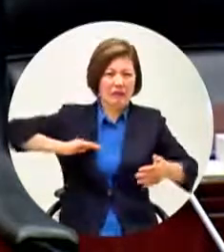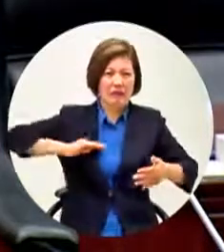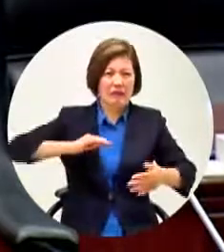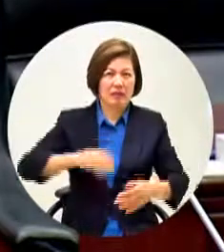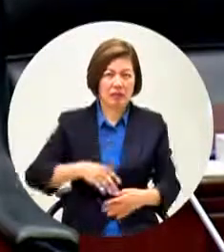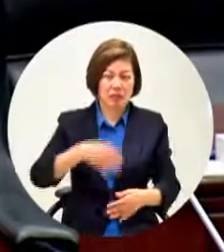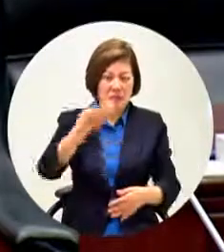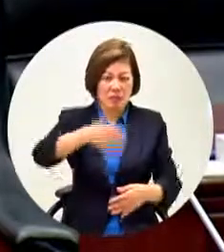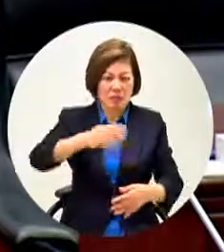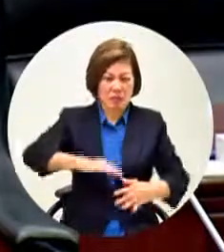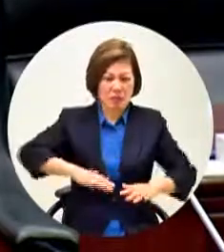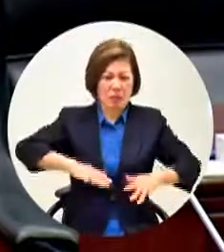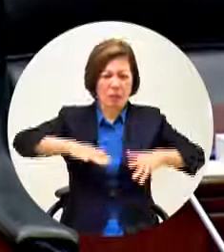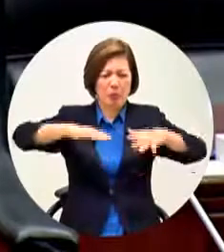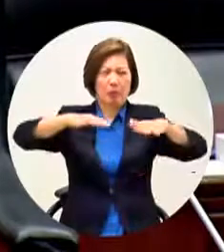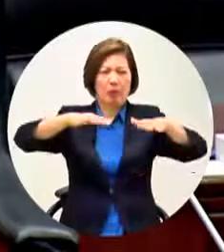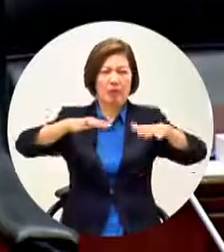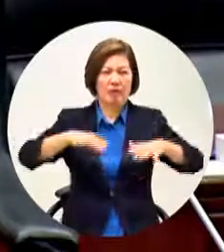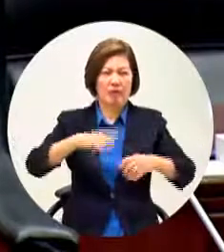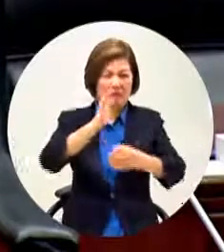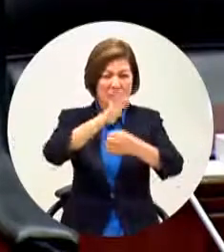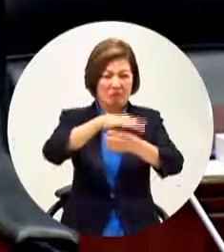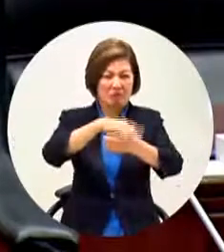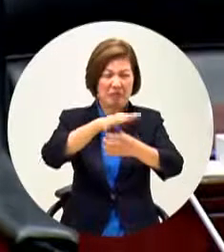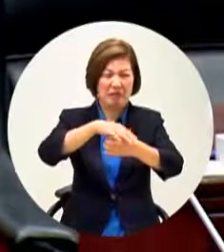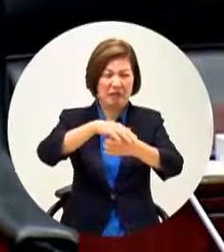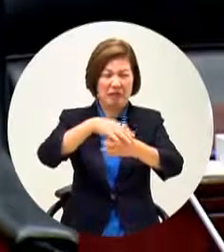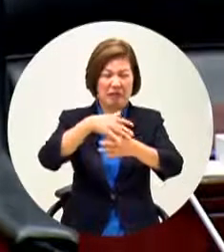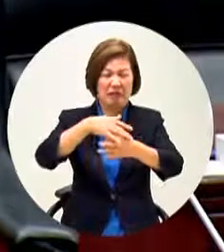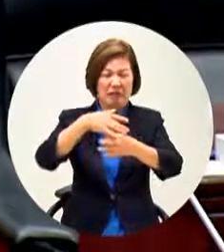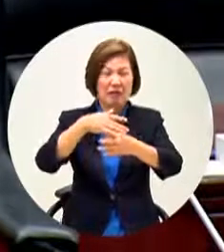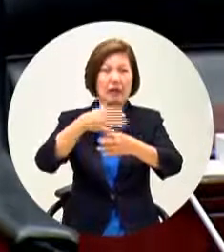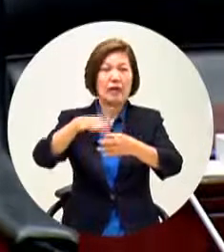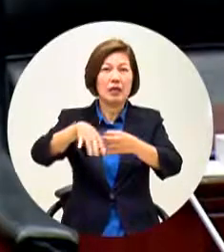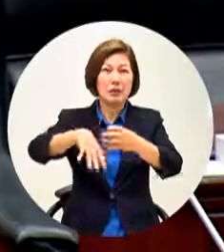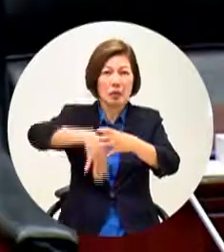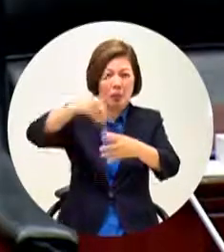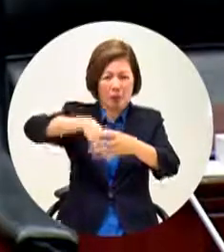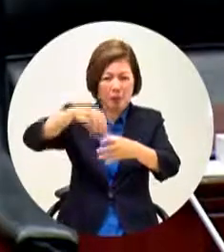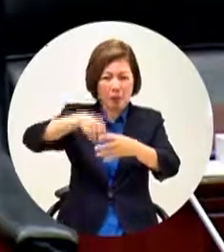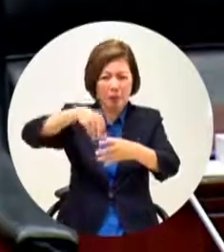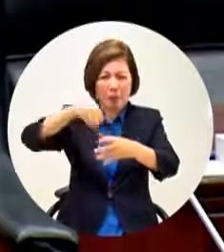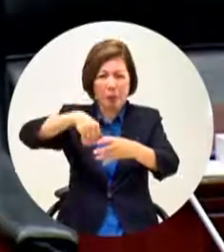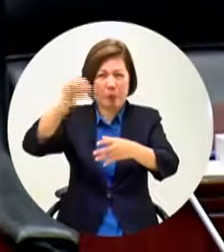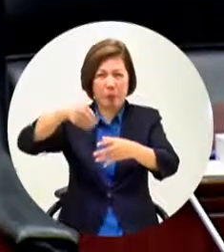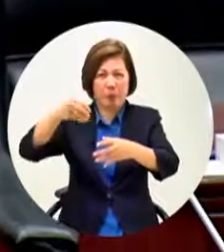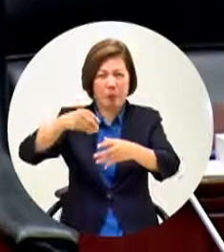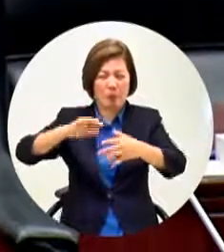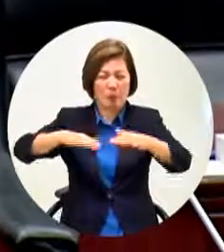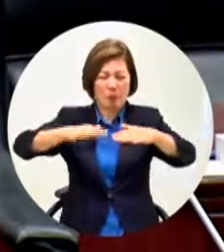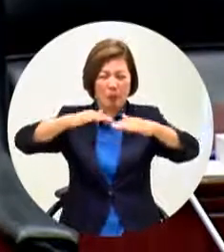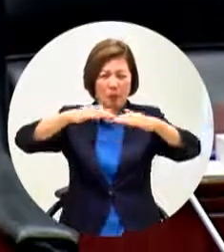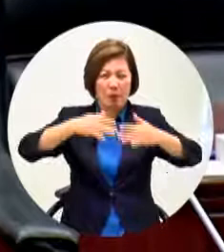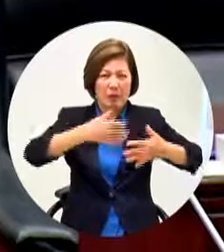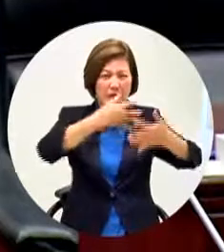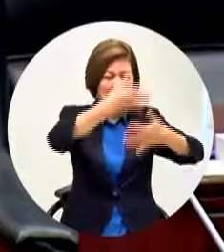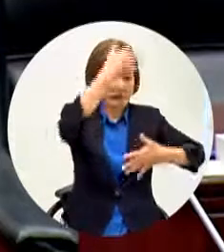看伊连伊个马桶个。抽水管都有哪爱装到比迄个铁门较悬啊！